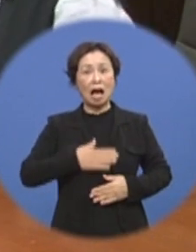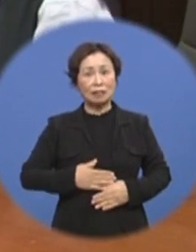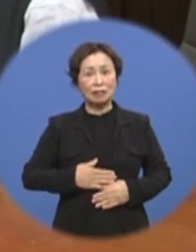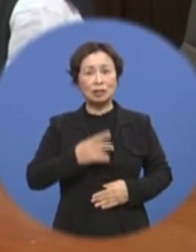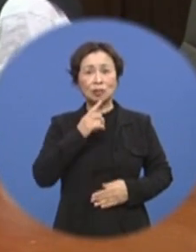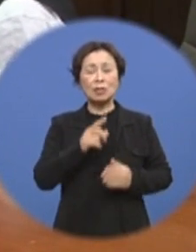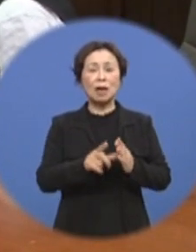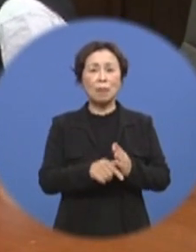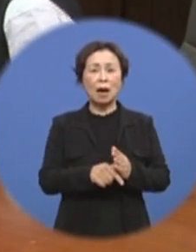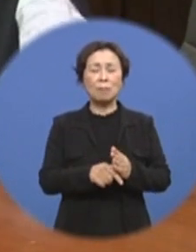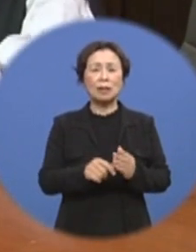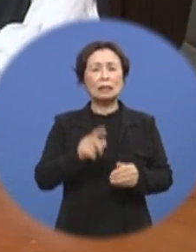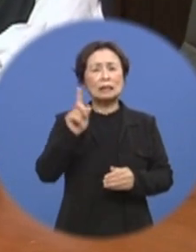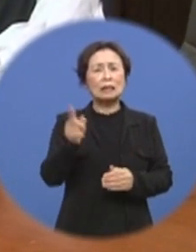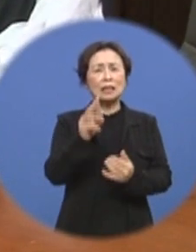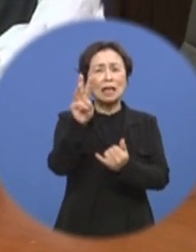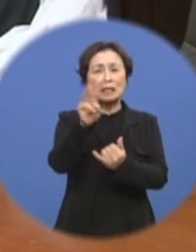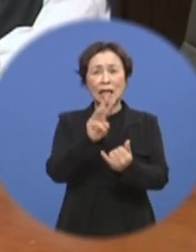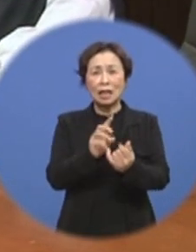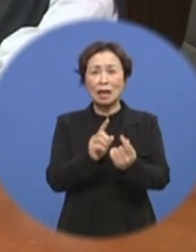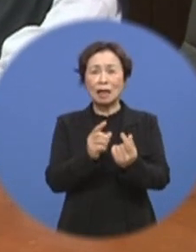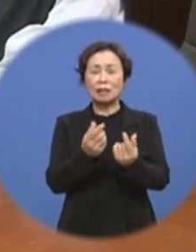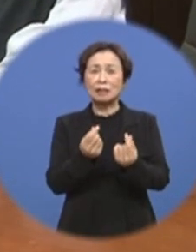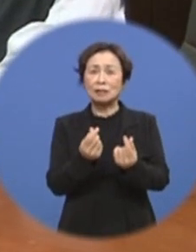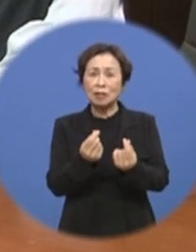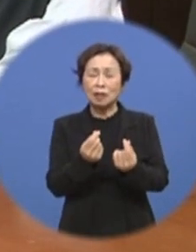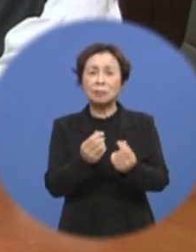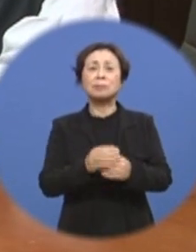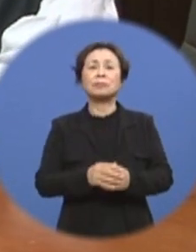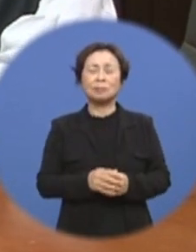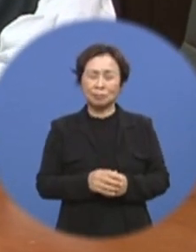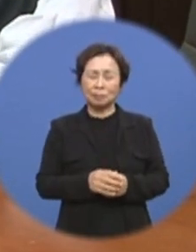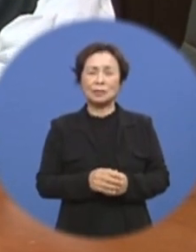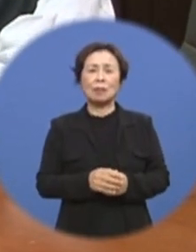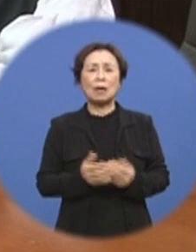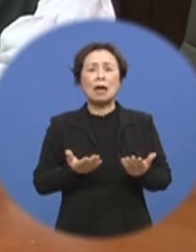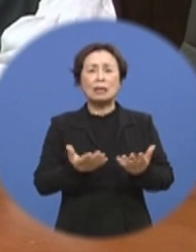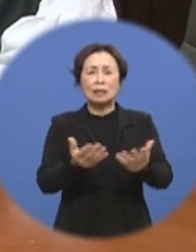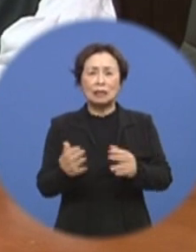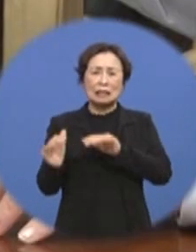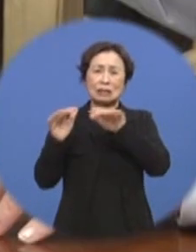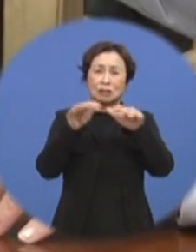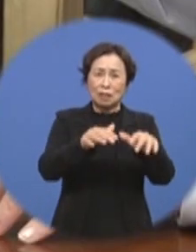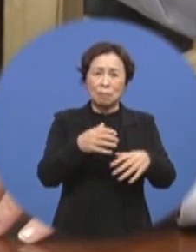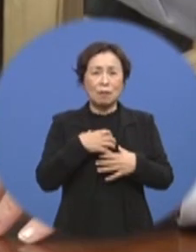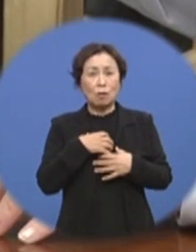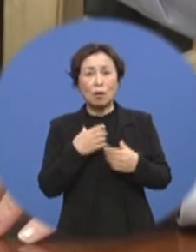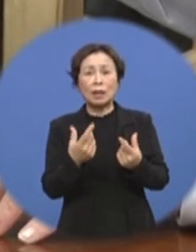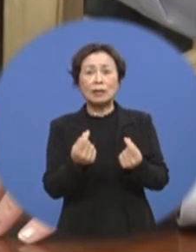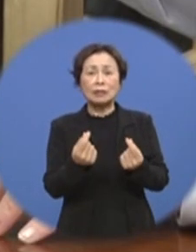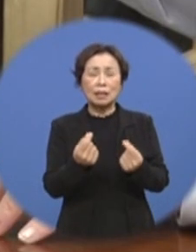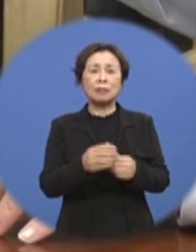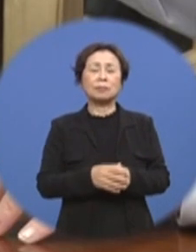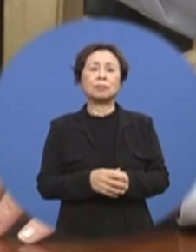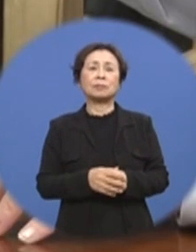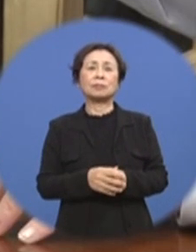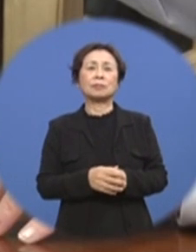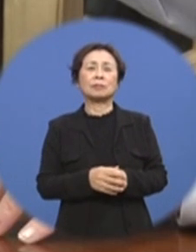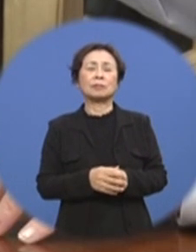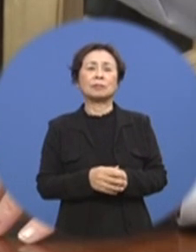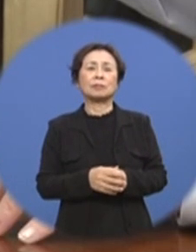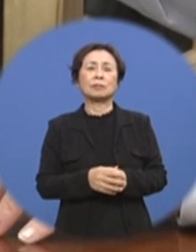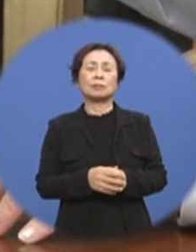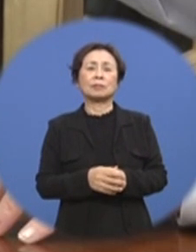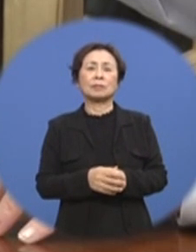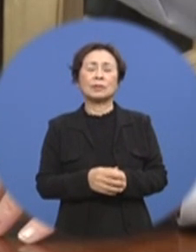自然やそうですねやっぱりなんといっても地震津波強いんですよでそのたくさんの製作